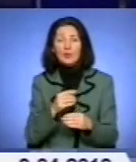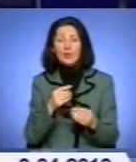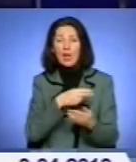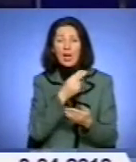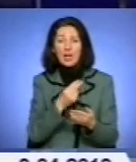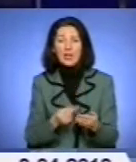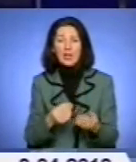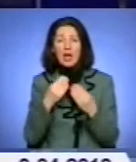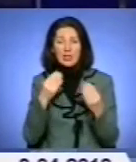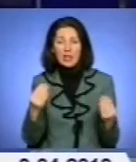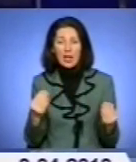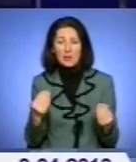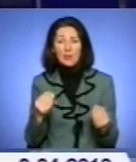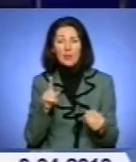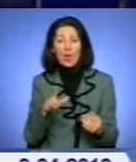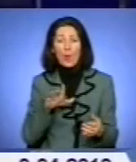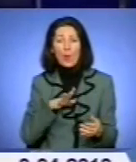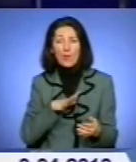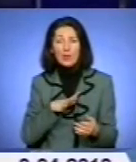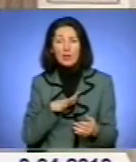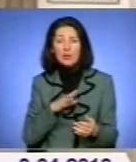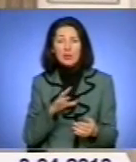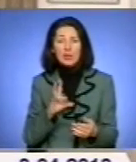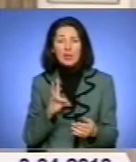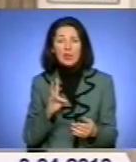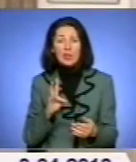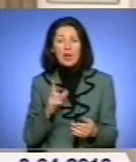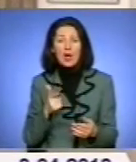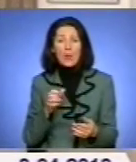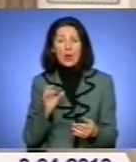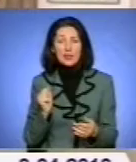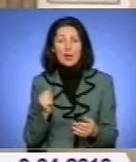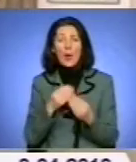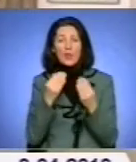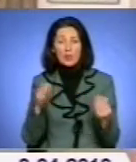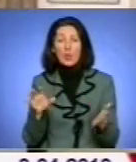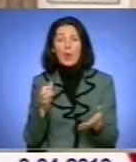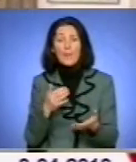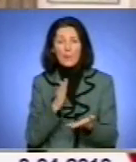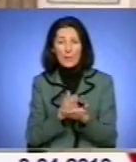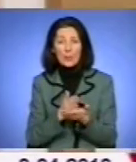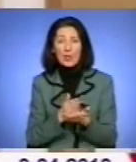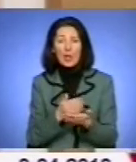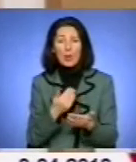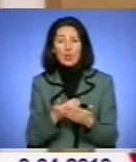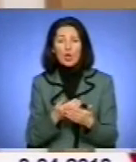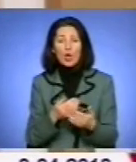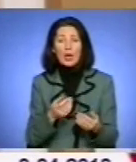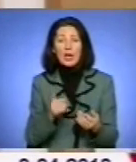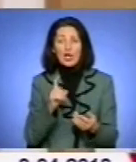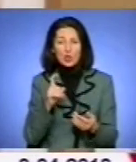художників України. Там побувала Тетяна Гамрецька. На виставці представлено близько декількох сотень